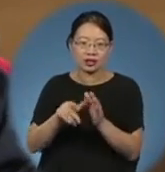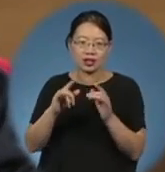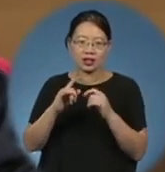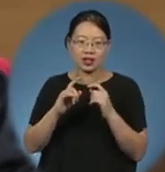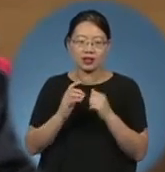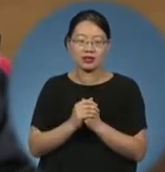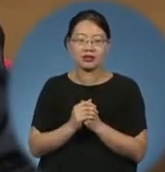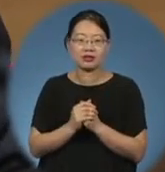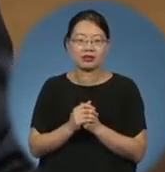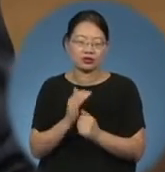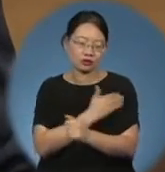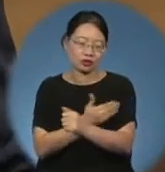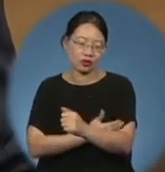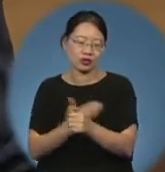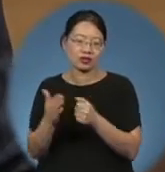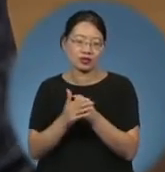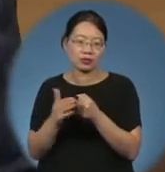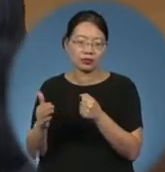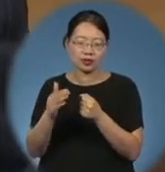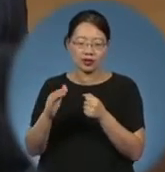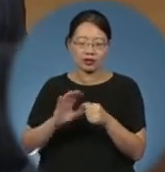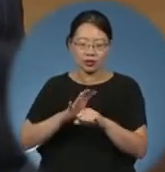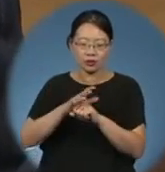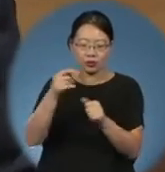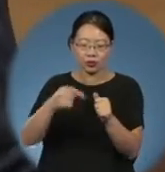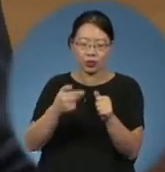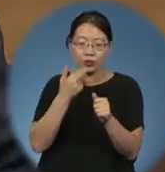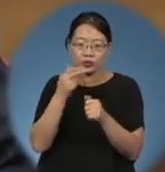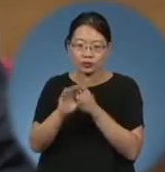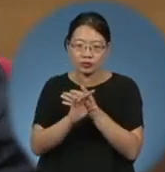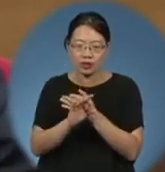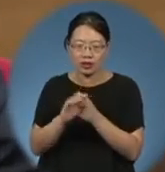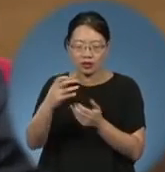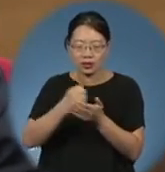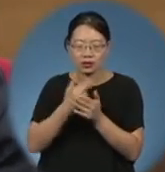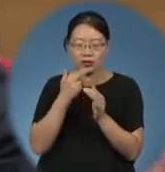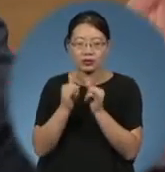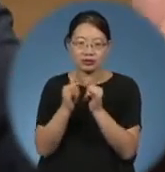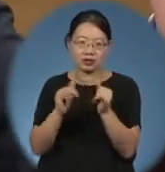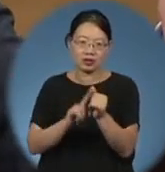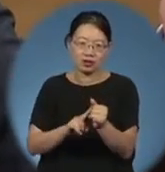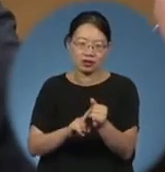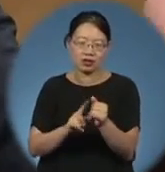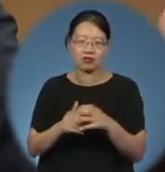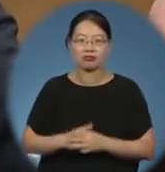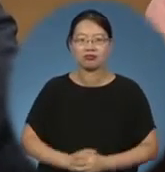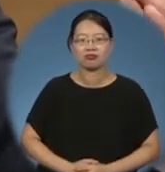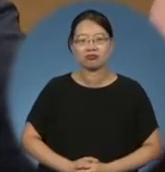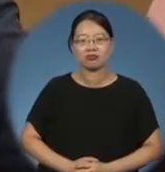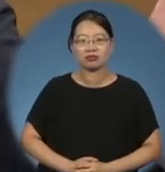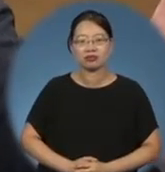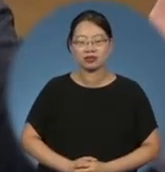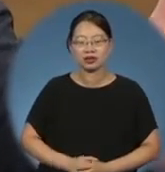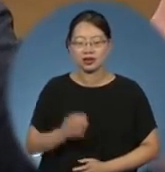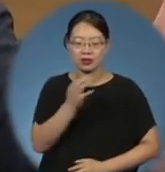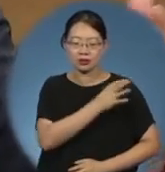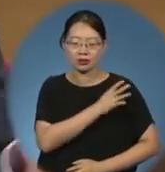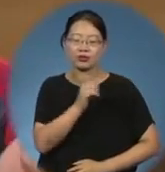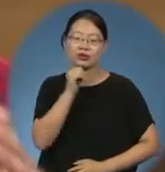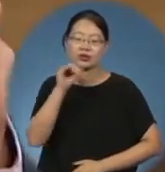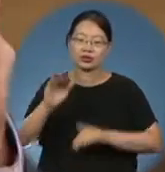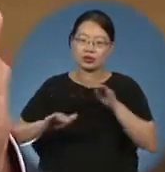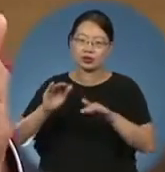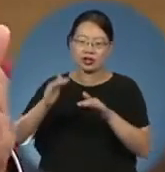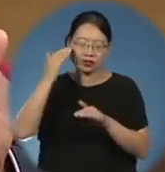민권 이라고 보는 거죠 왜냐하면 글로벌 교육을 안 받으면 안 받는 사람들은 소희 2 빈부격차가